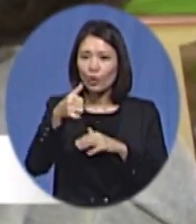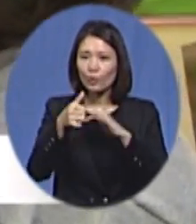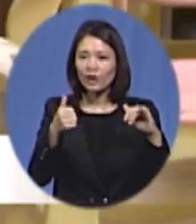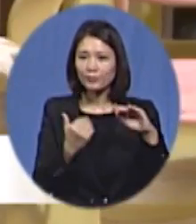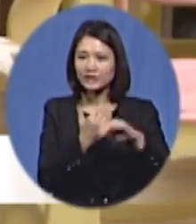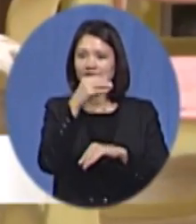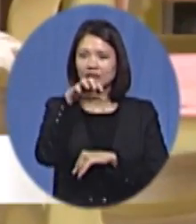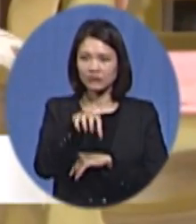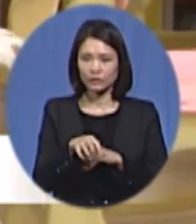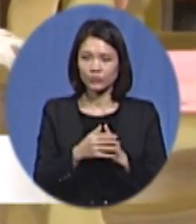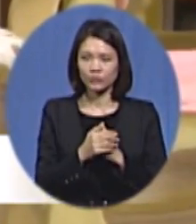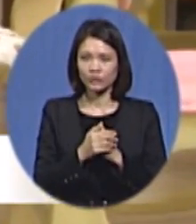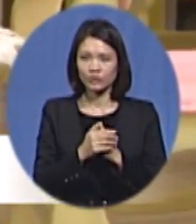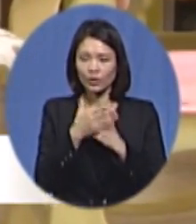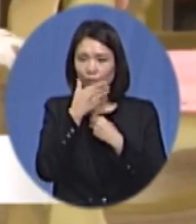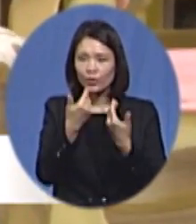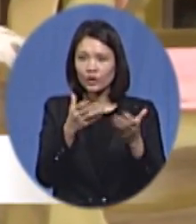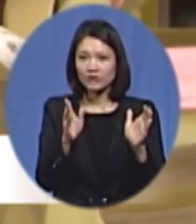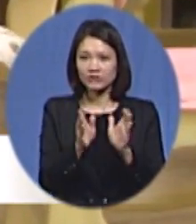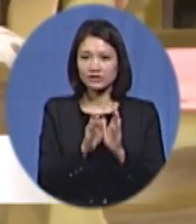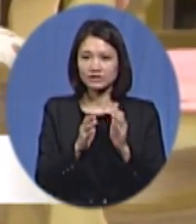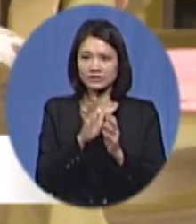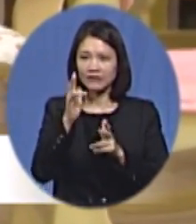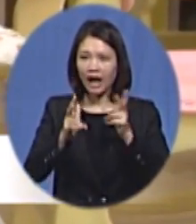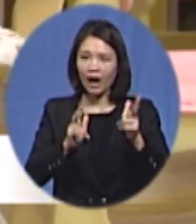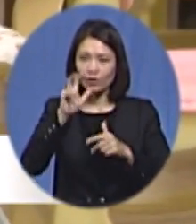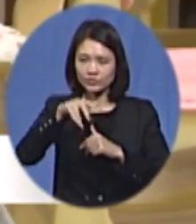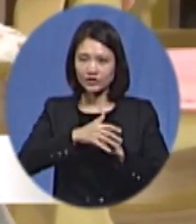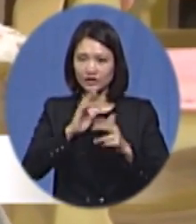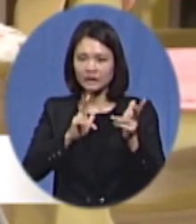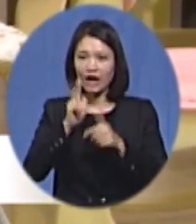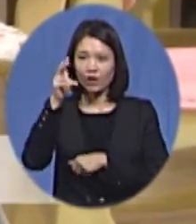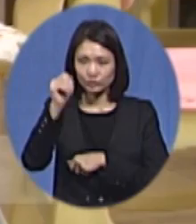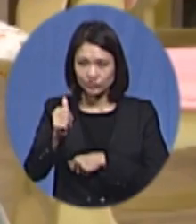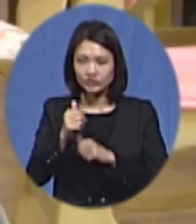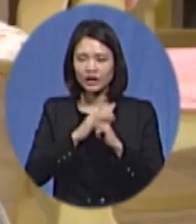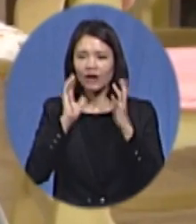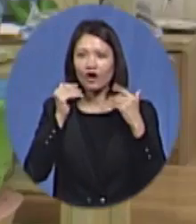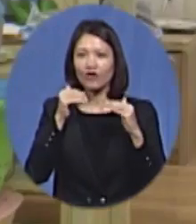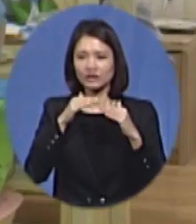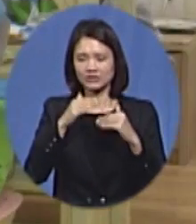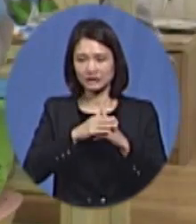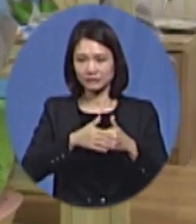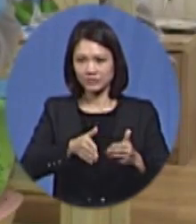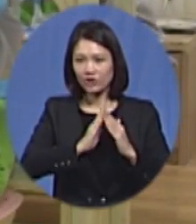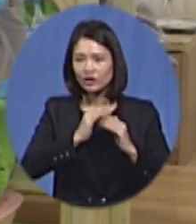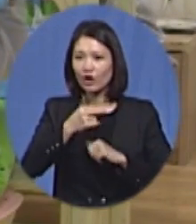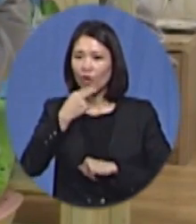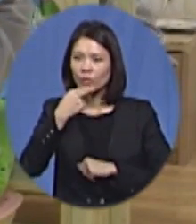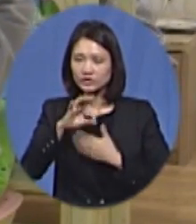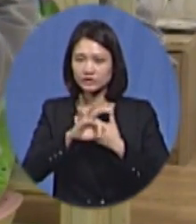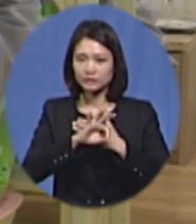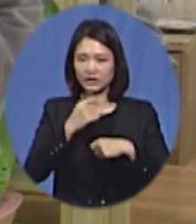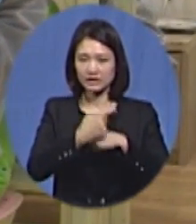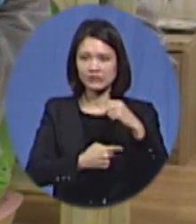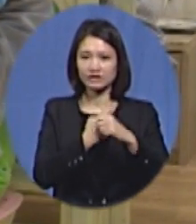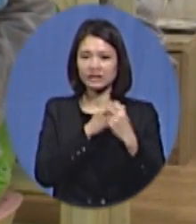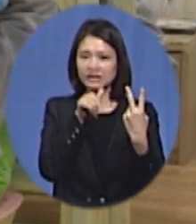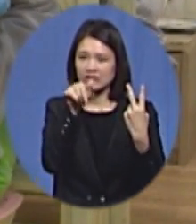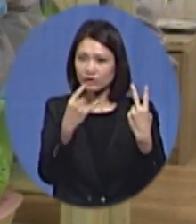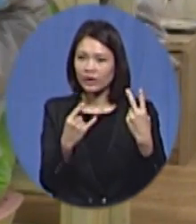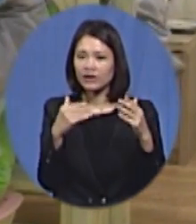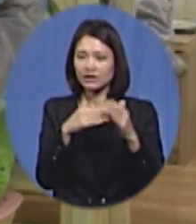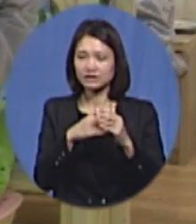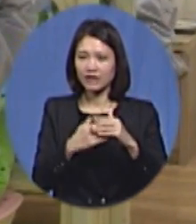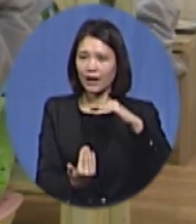이상인 곳입니다. 복지부는 이들 사업장의 사업주가 직장 어린이집을 설치하지 않으면 1년에 2회까지